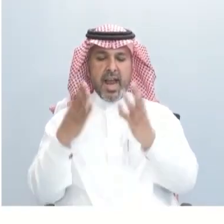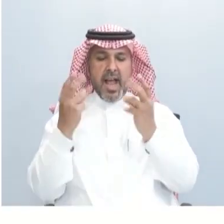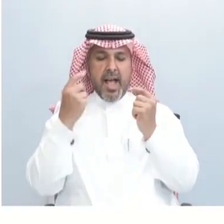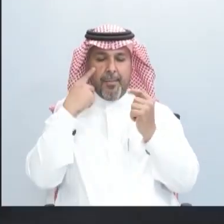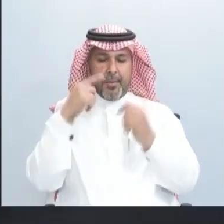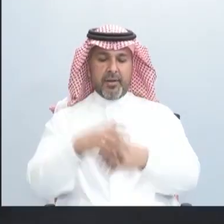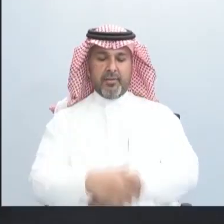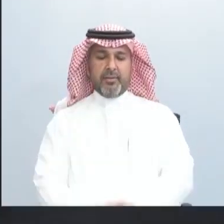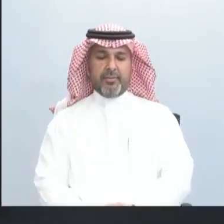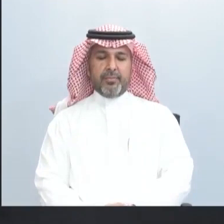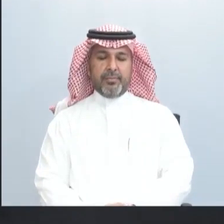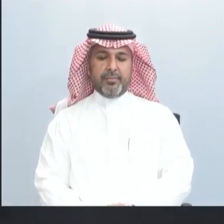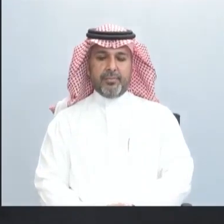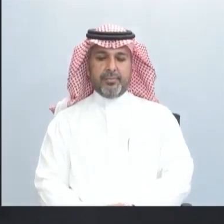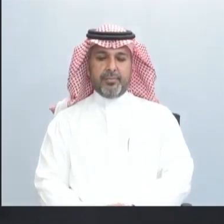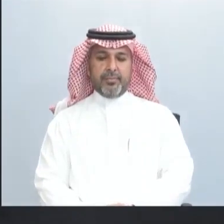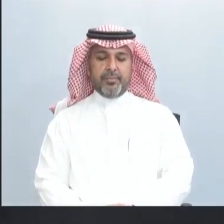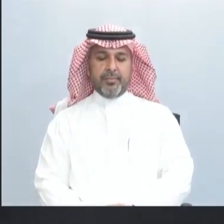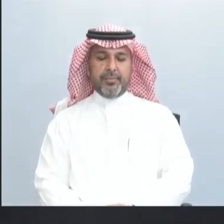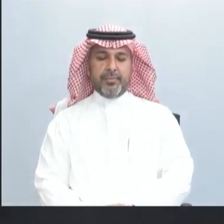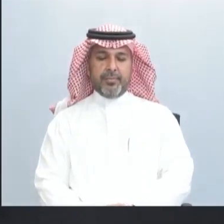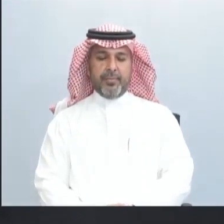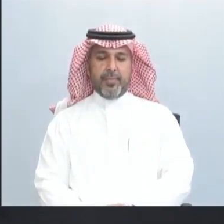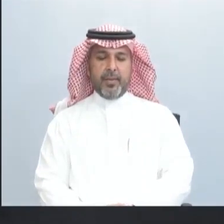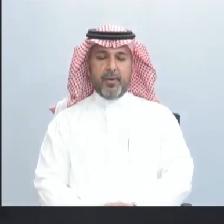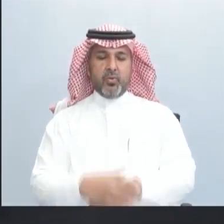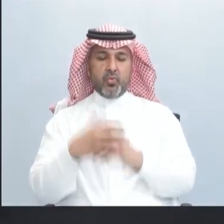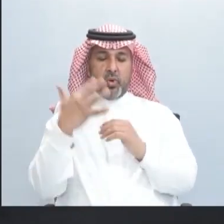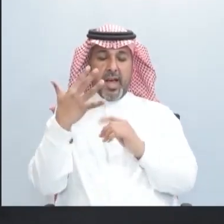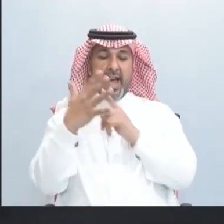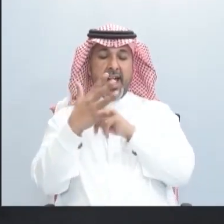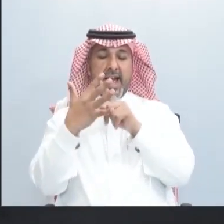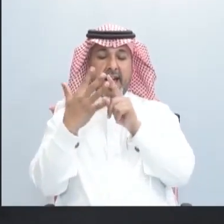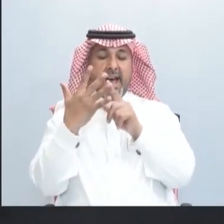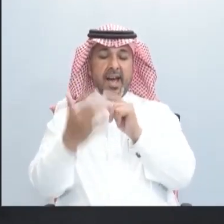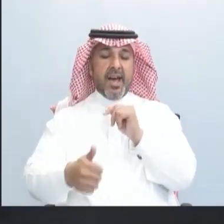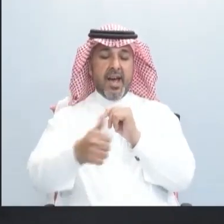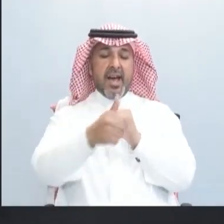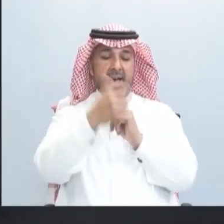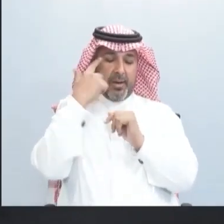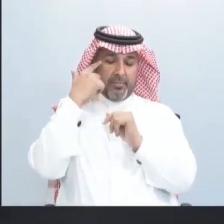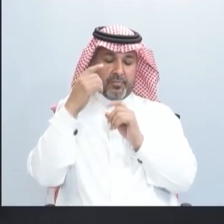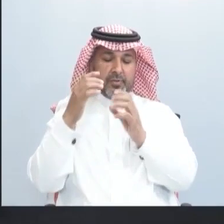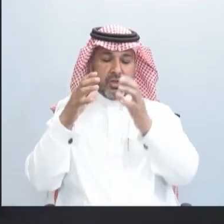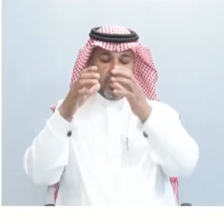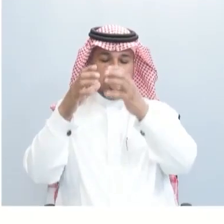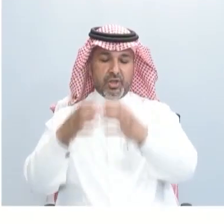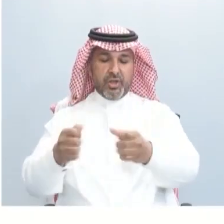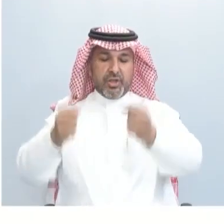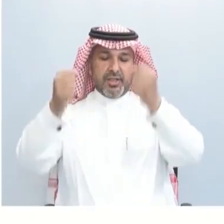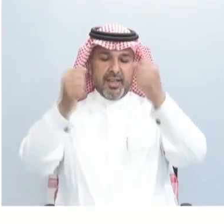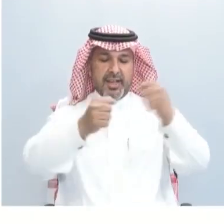صفر او واحده او اثنتين او ثلاث او اربع او خمس يعني عندنا سته حدود بالفعل الصف